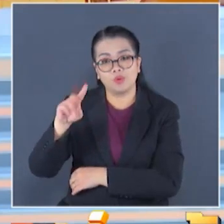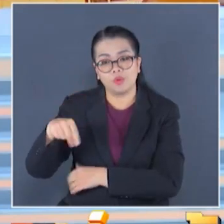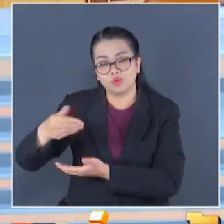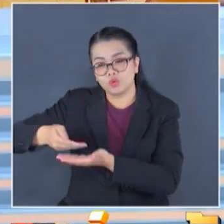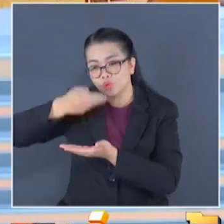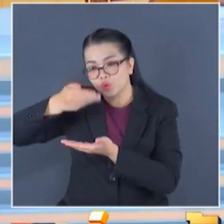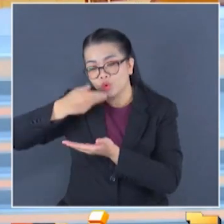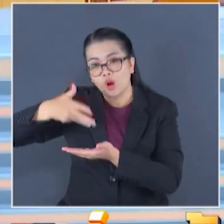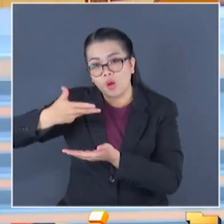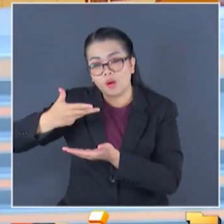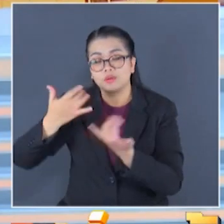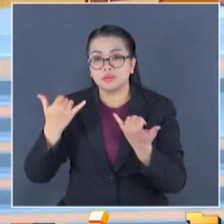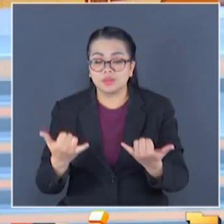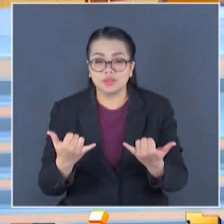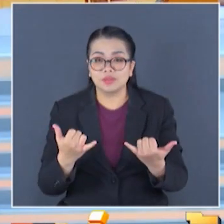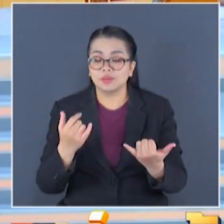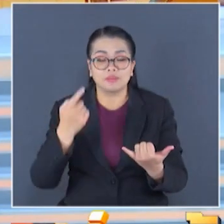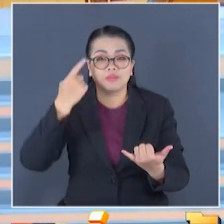ๆ กั